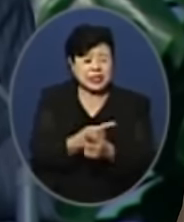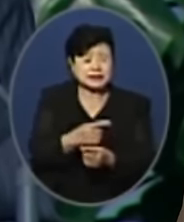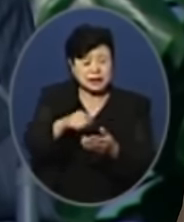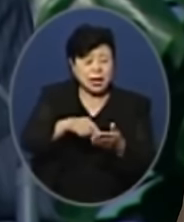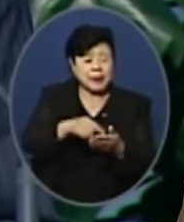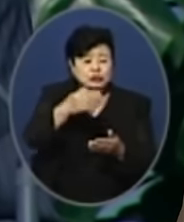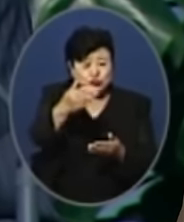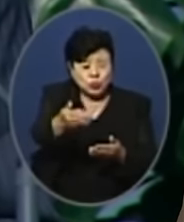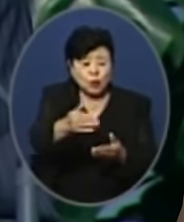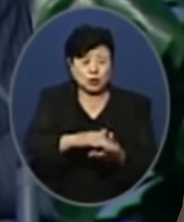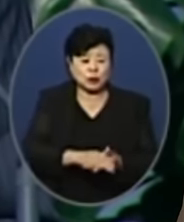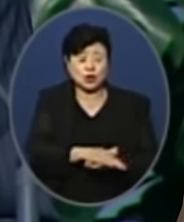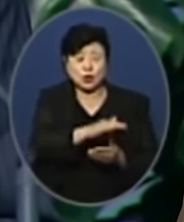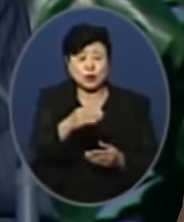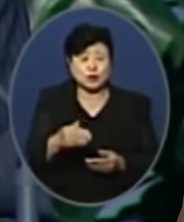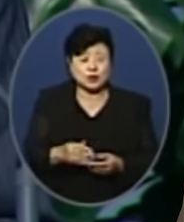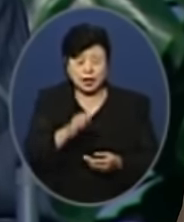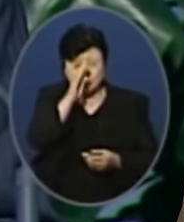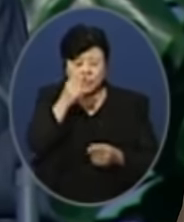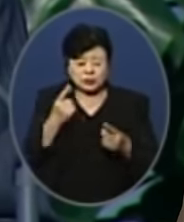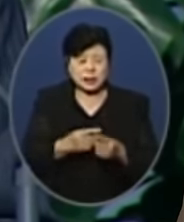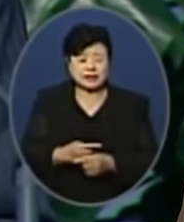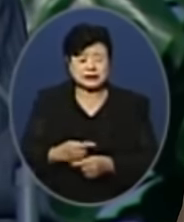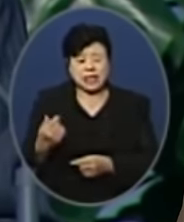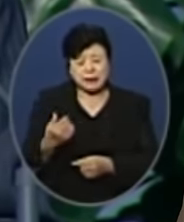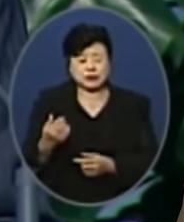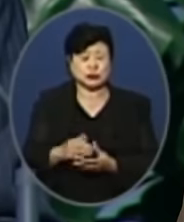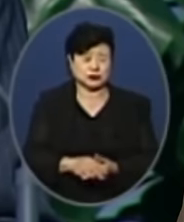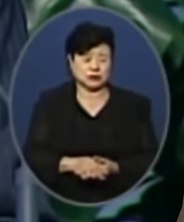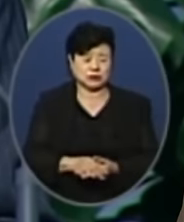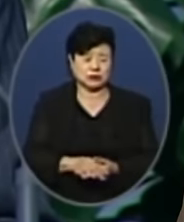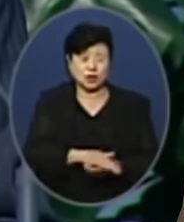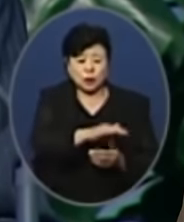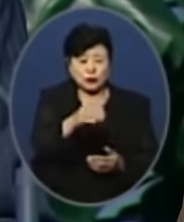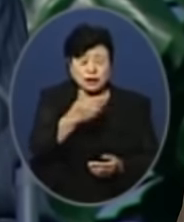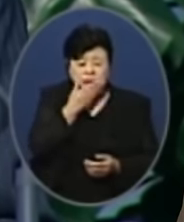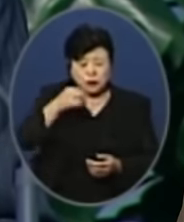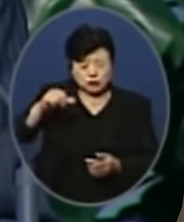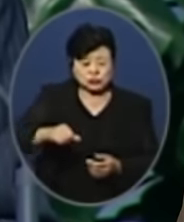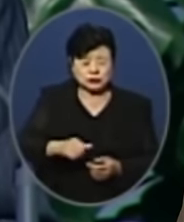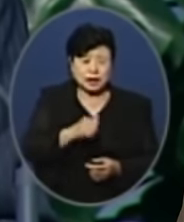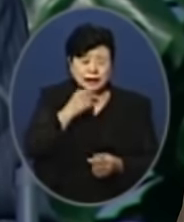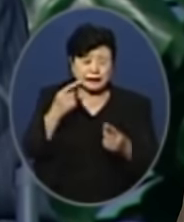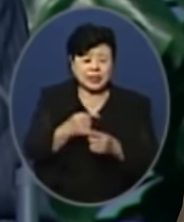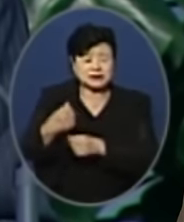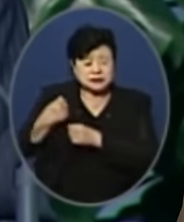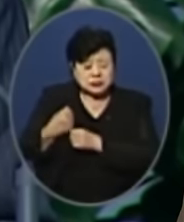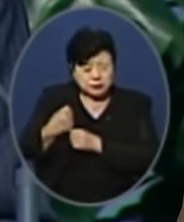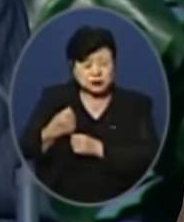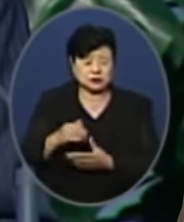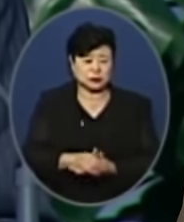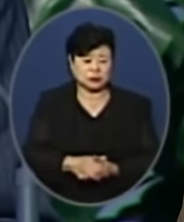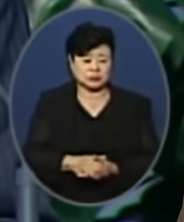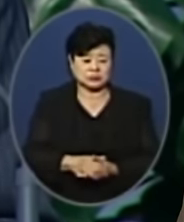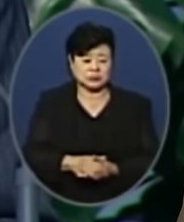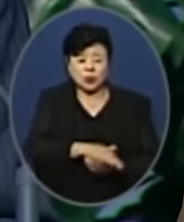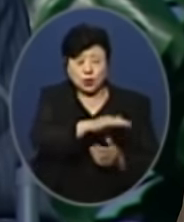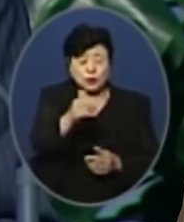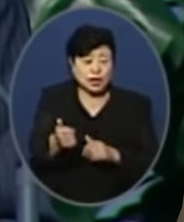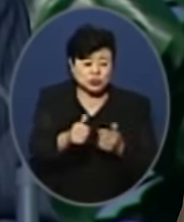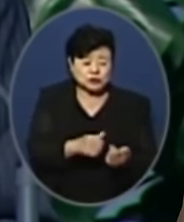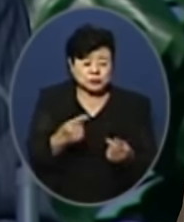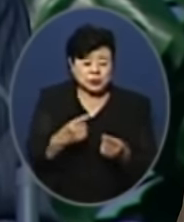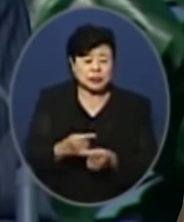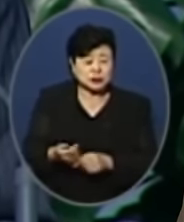갚고 우리의 병을 대신 알아주시고 우리의 저주와 가난을 대신 짊어지시고 우리의